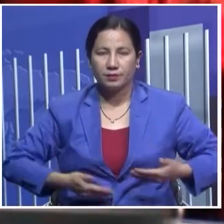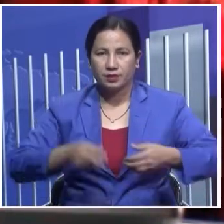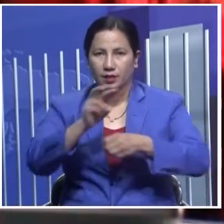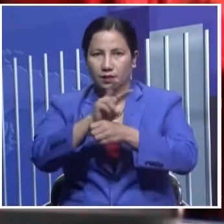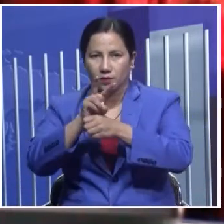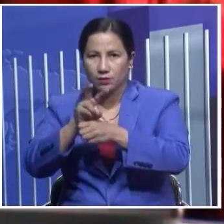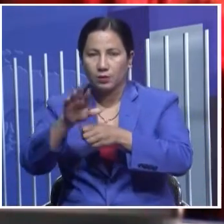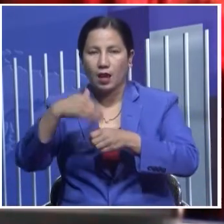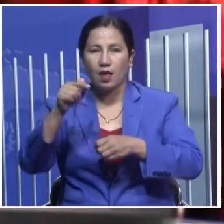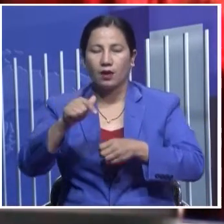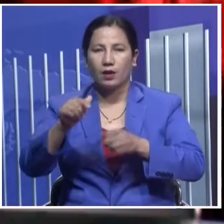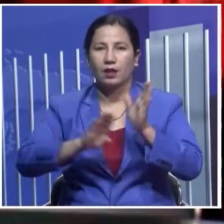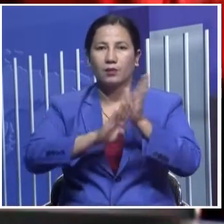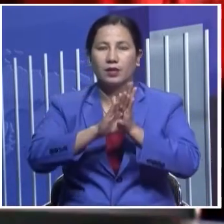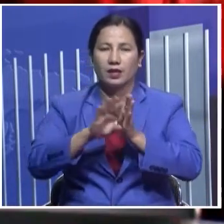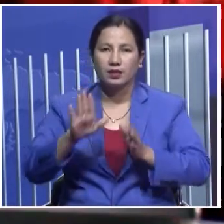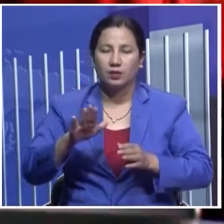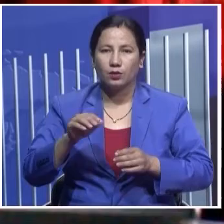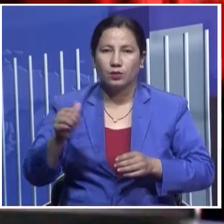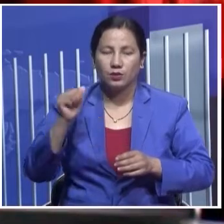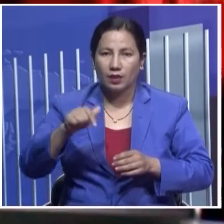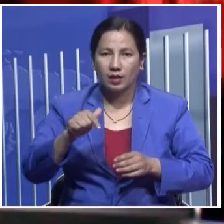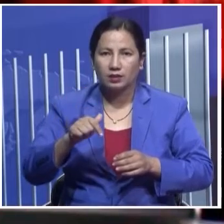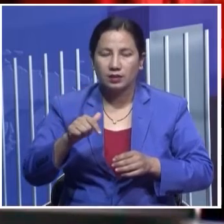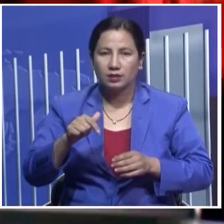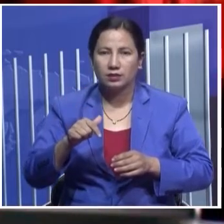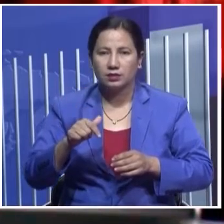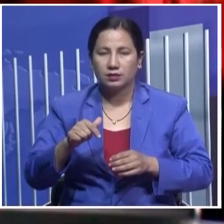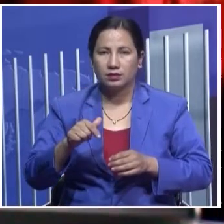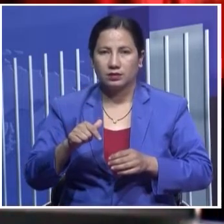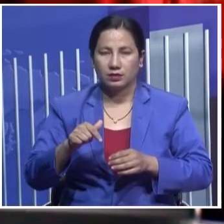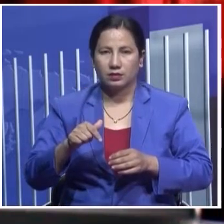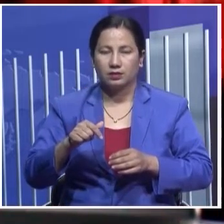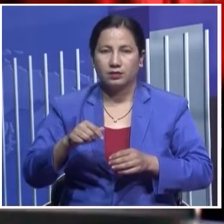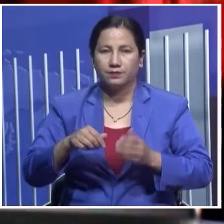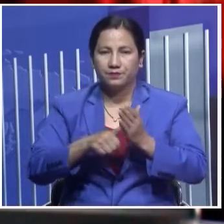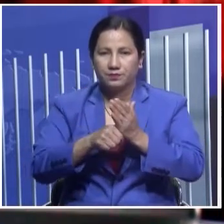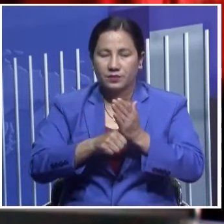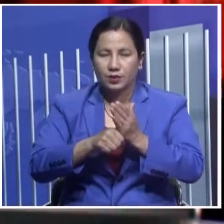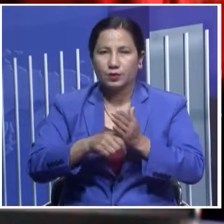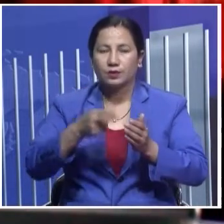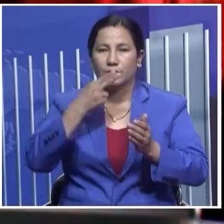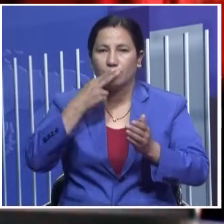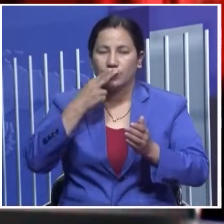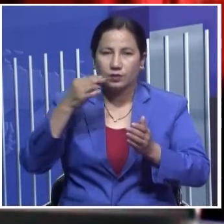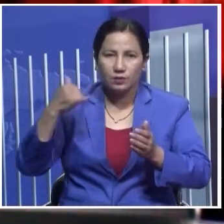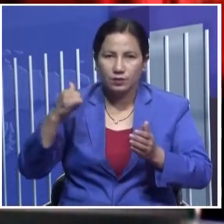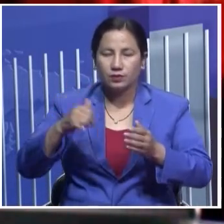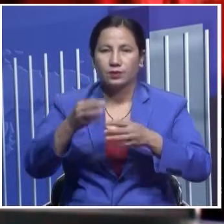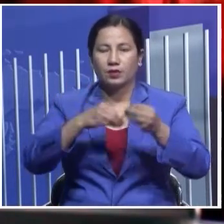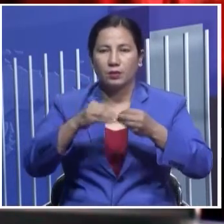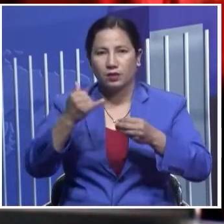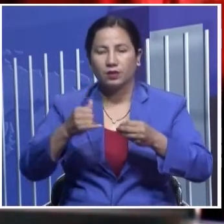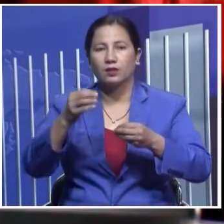अनुगमनलाई अहिले तीव्रता दिएका छौँ। इजाजत पत्र नलिकन सुर्ती बिणी अनि मदिराजन्य कारोबारहरू,